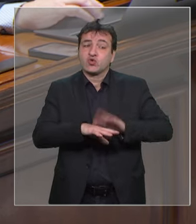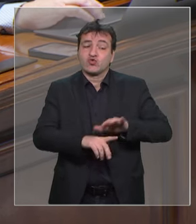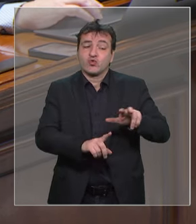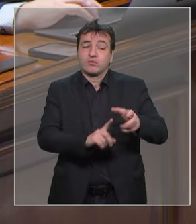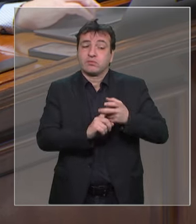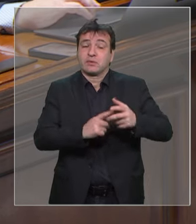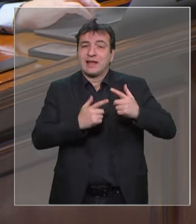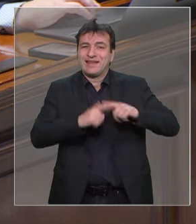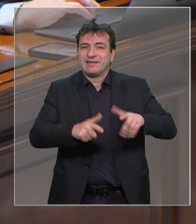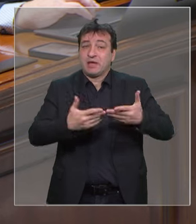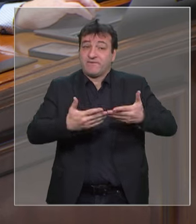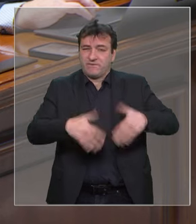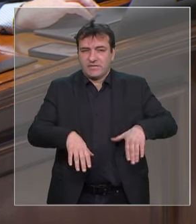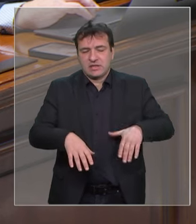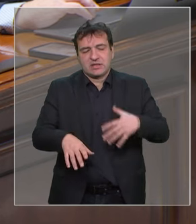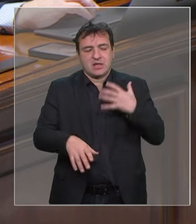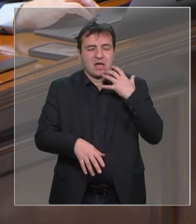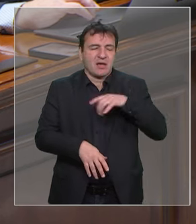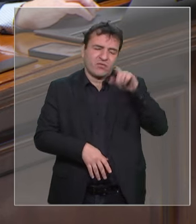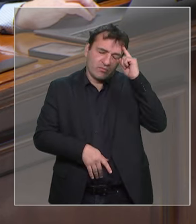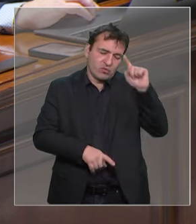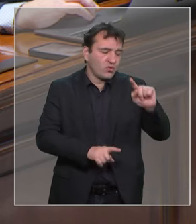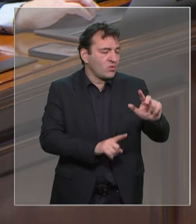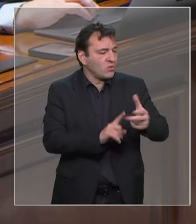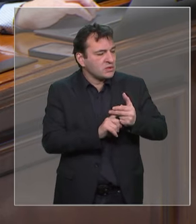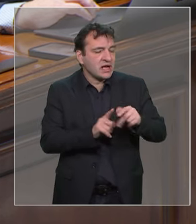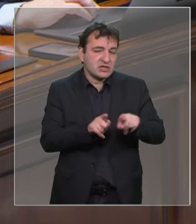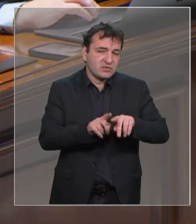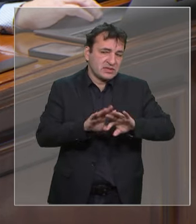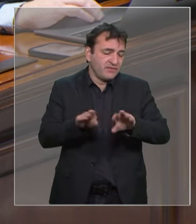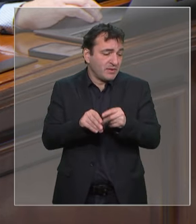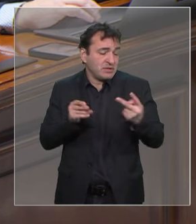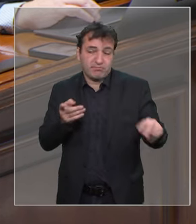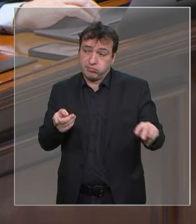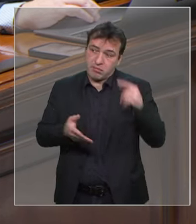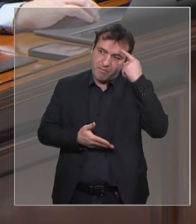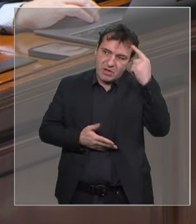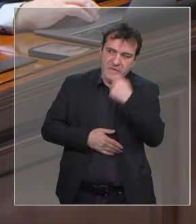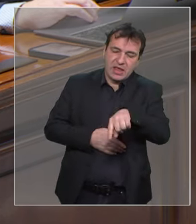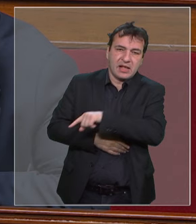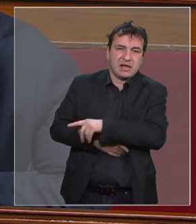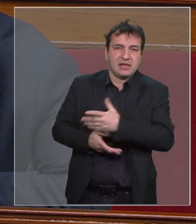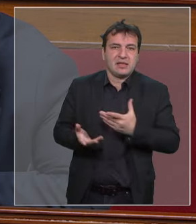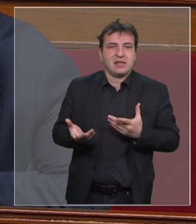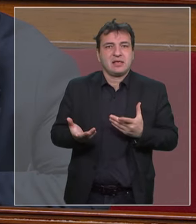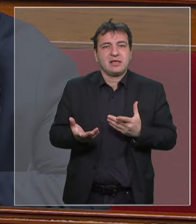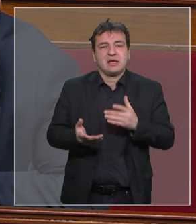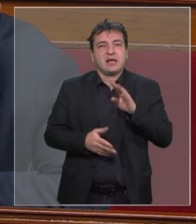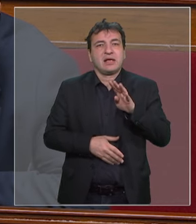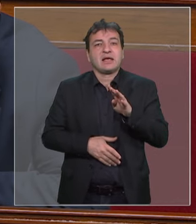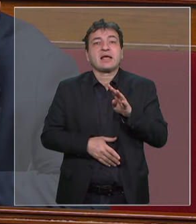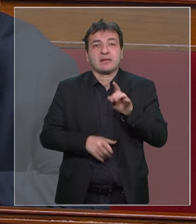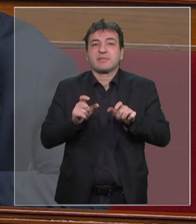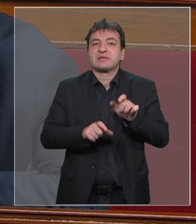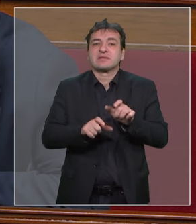d'otages, c'est un drame pour les otages et pour leurs familles auxquelles je pense aujourd'hui, parce que 4 Français sont